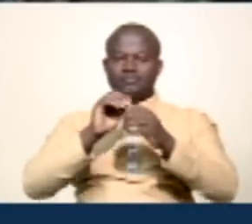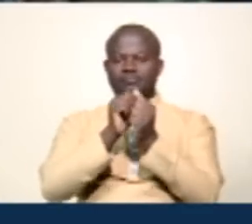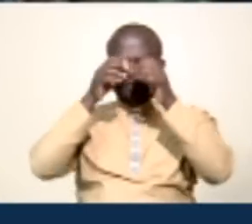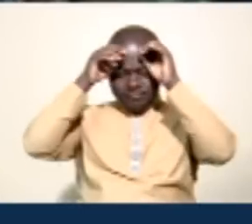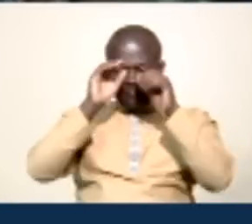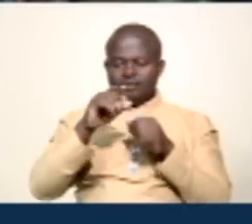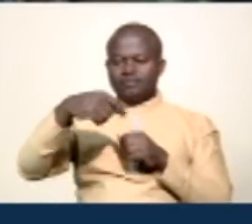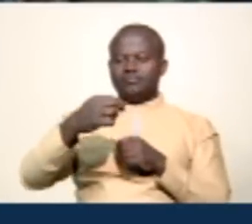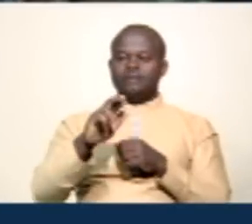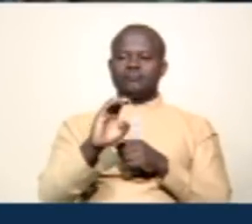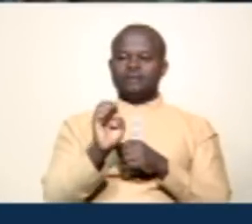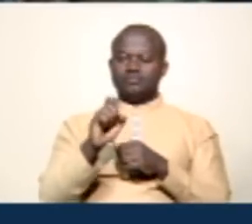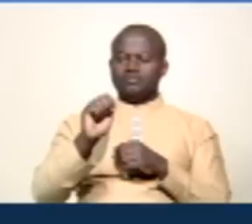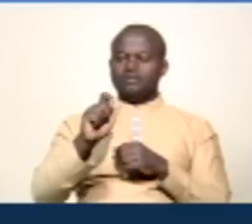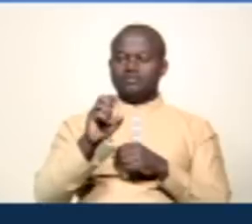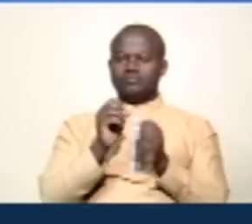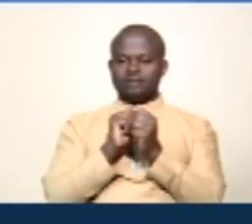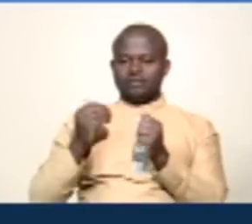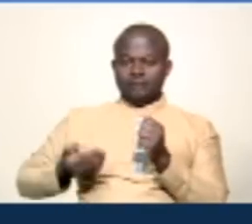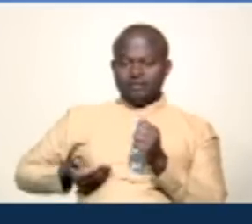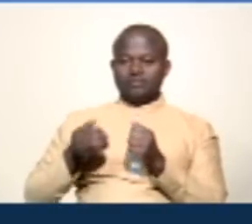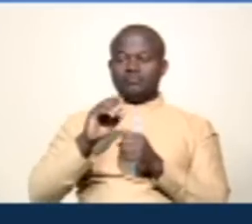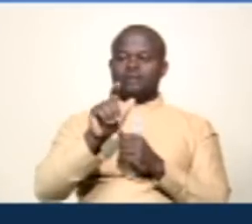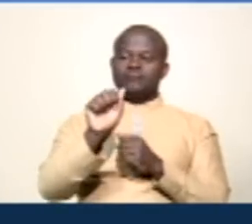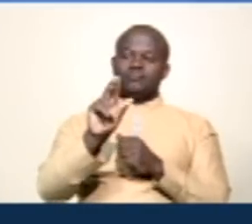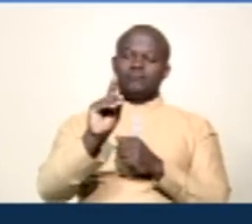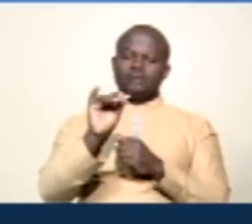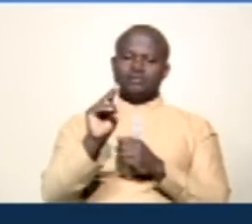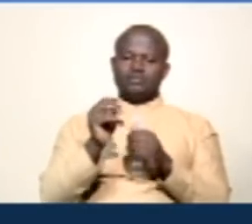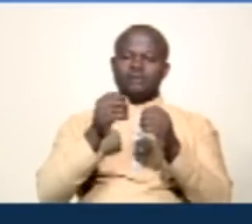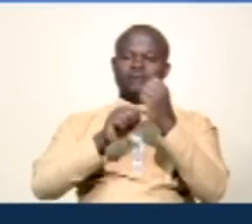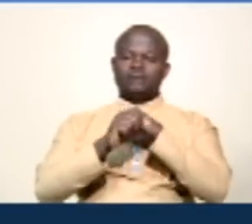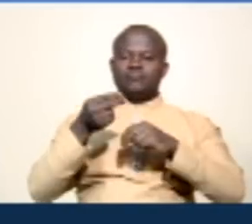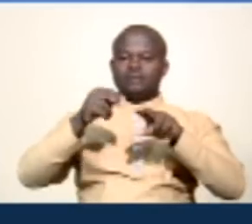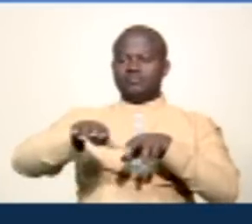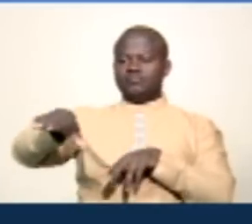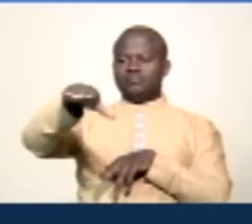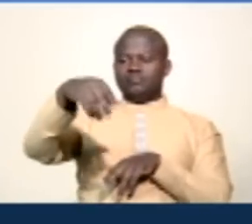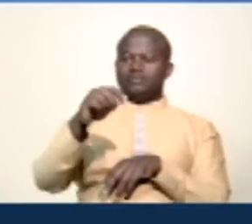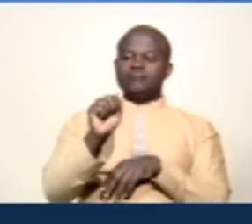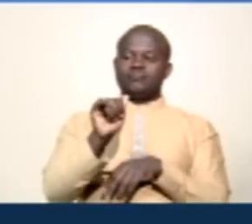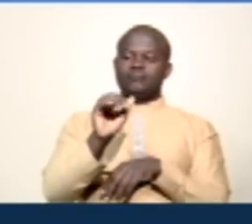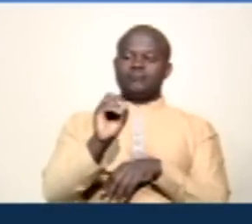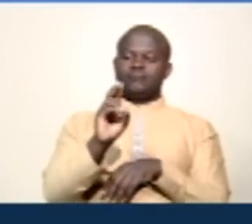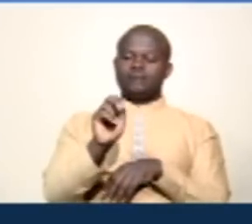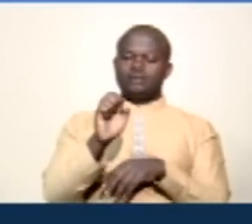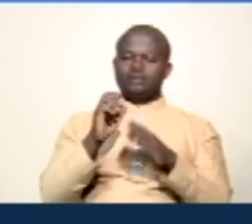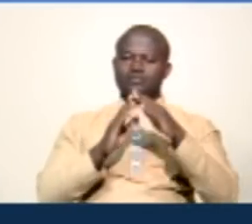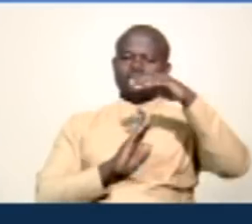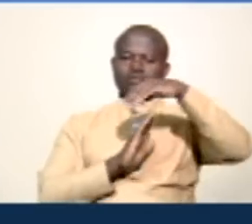we wa Benin Patrice Talon ari kumwe na Madame we Claudine Talon. Ni igikorwa cyabereye ahitwa La Payote des Hôtes, ni mu murwa